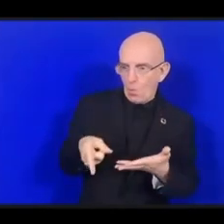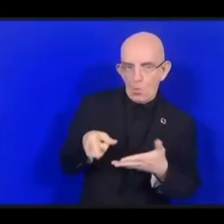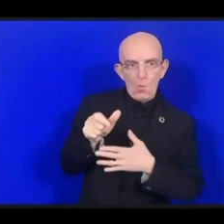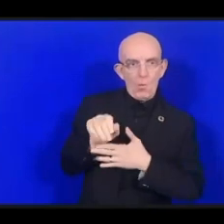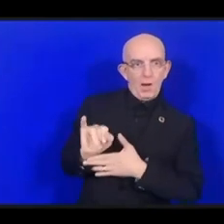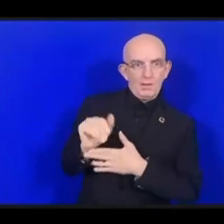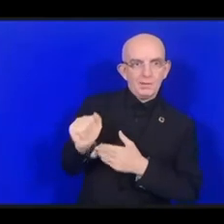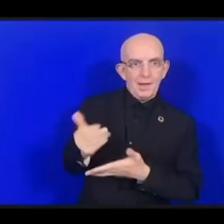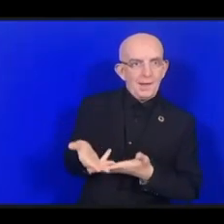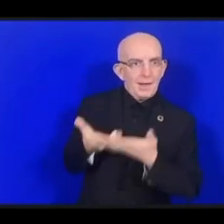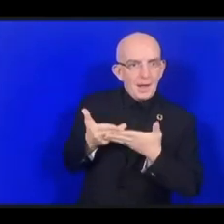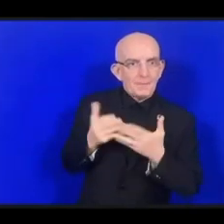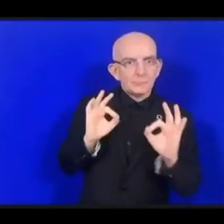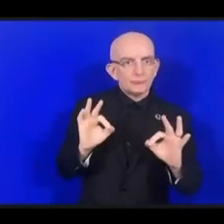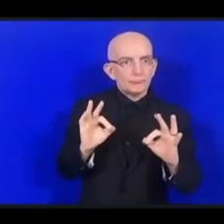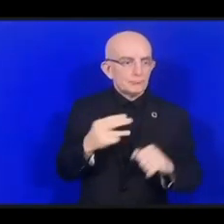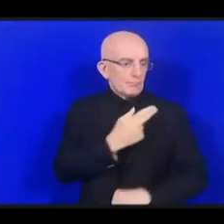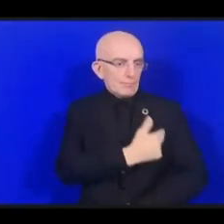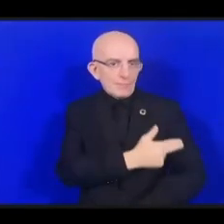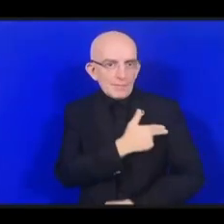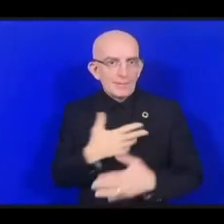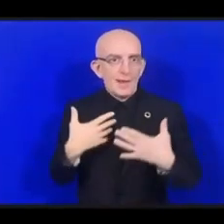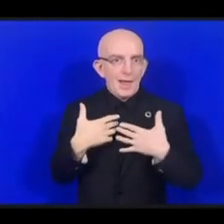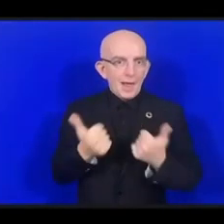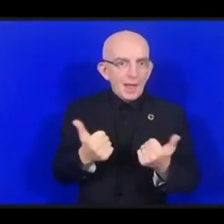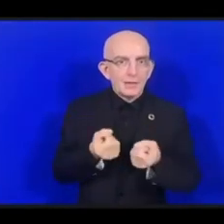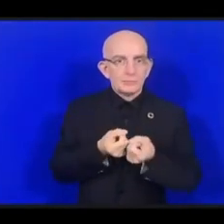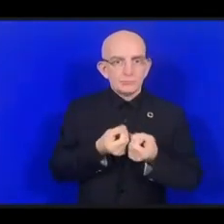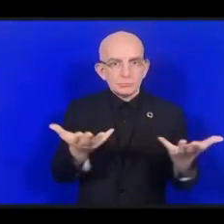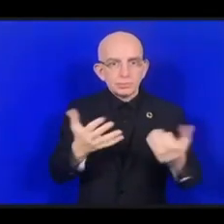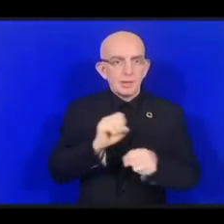progresser les soins de santé pour nous